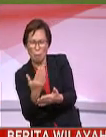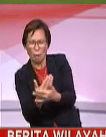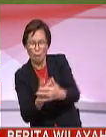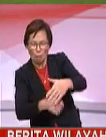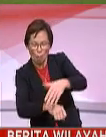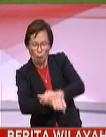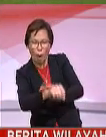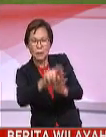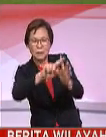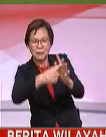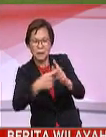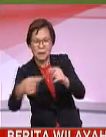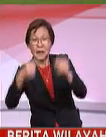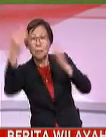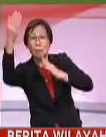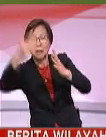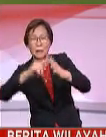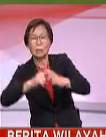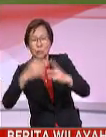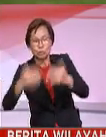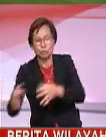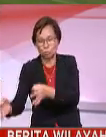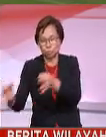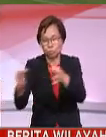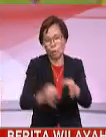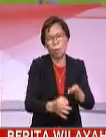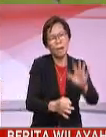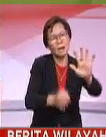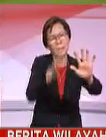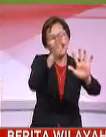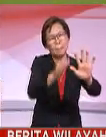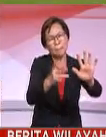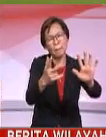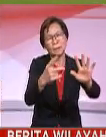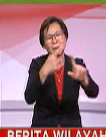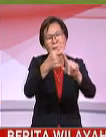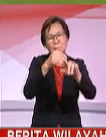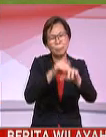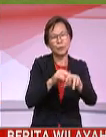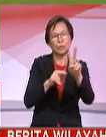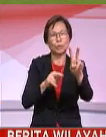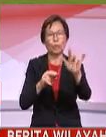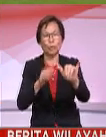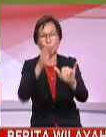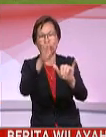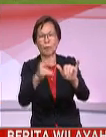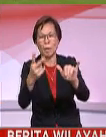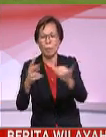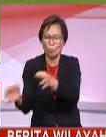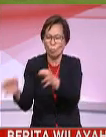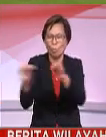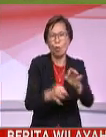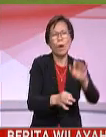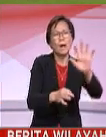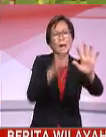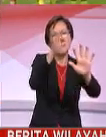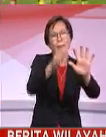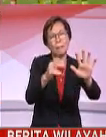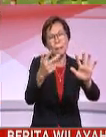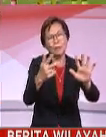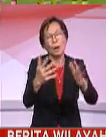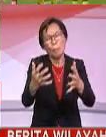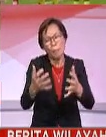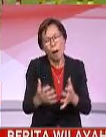sepak mula Liga Malaysia telah dianjak kepada 5 Mac dari 26 Februari, sudah pasti beliau mahu